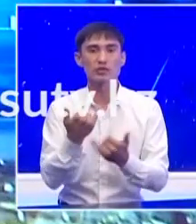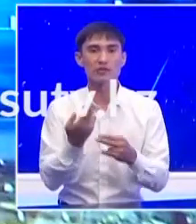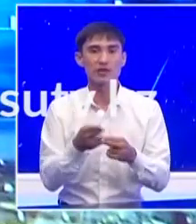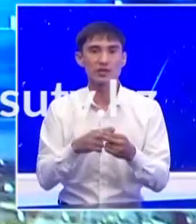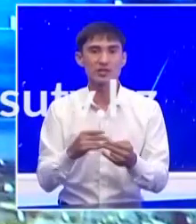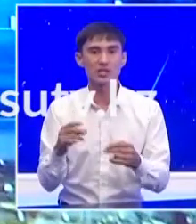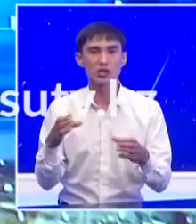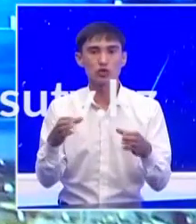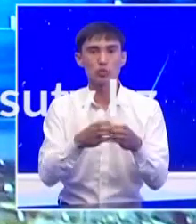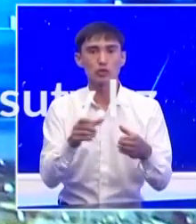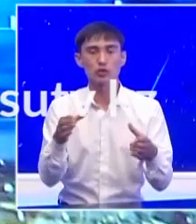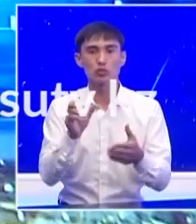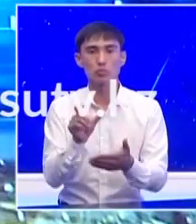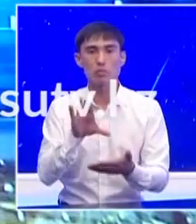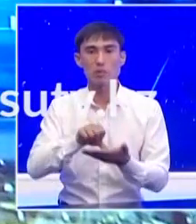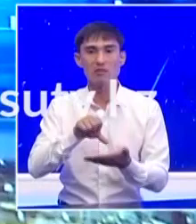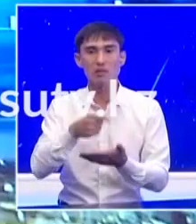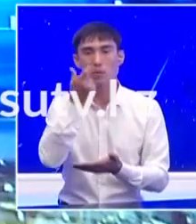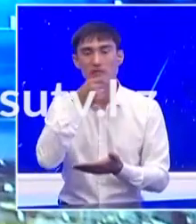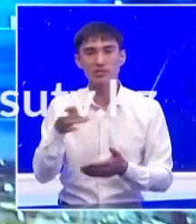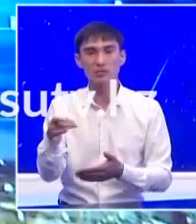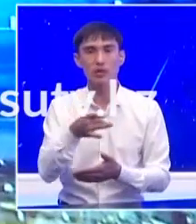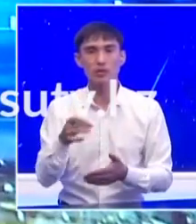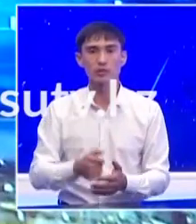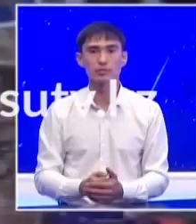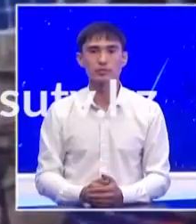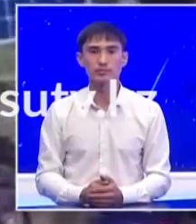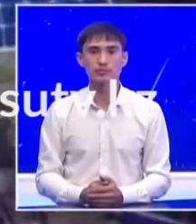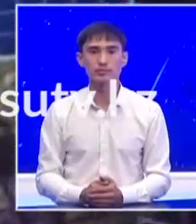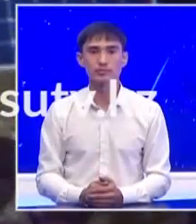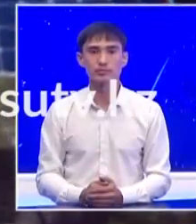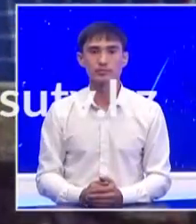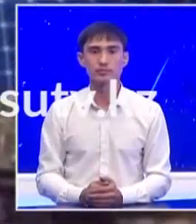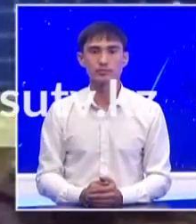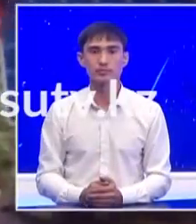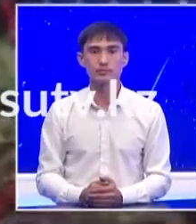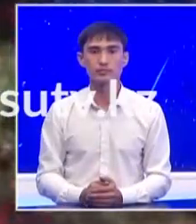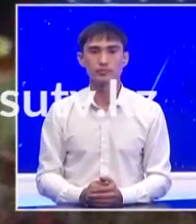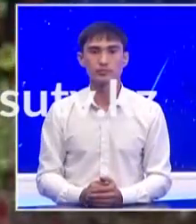этот раз наша съемочная группа побывала в Панфиловском районе.